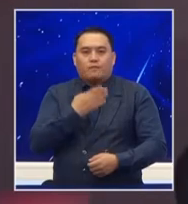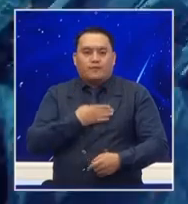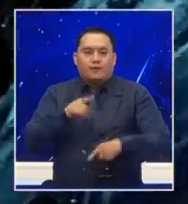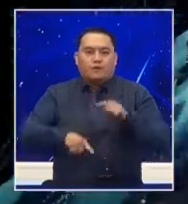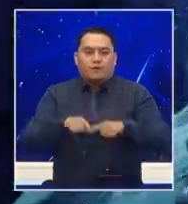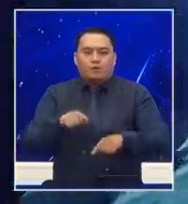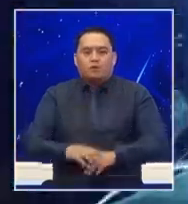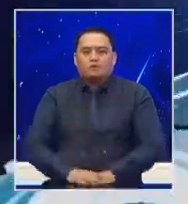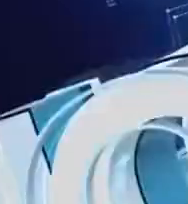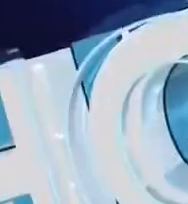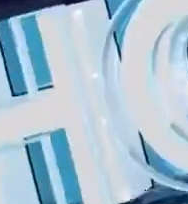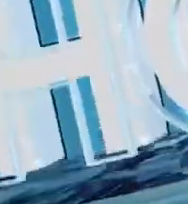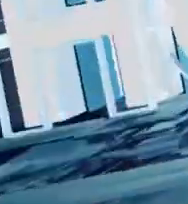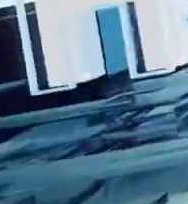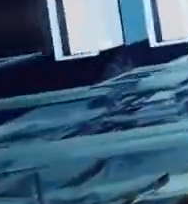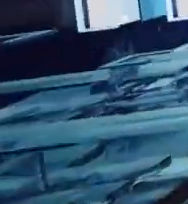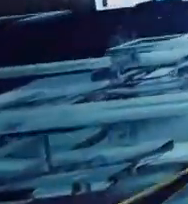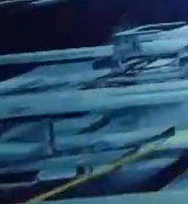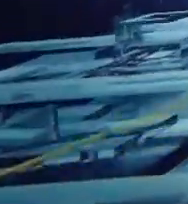обществе.